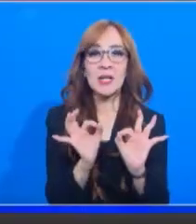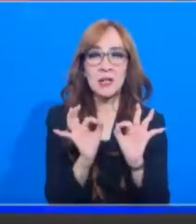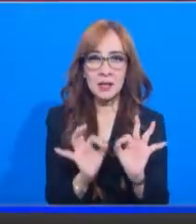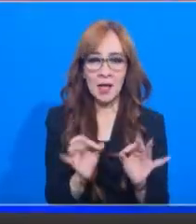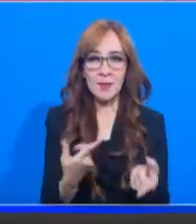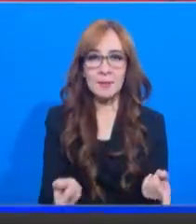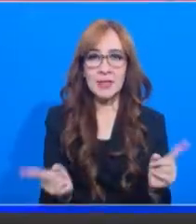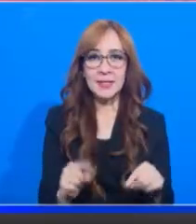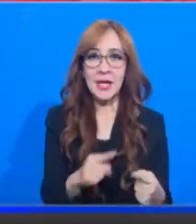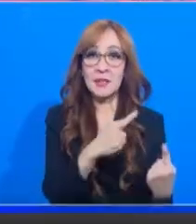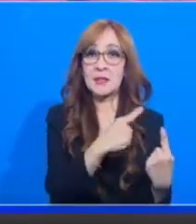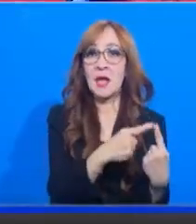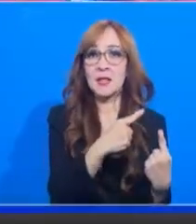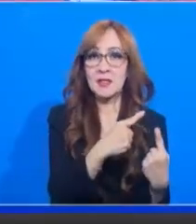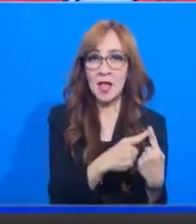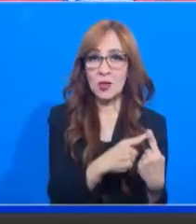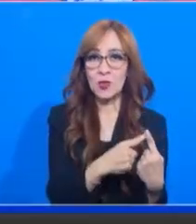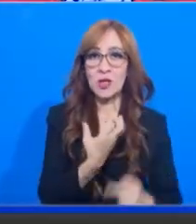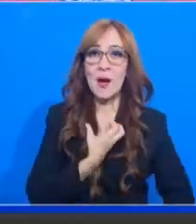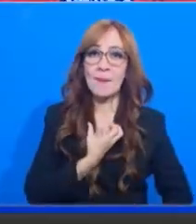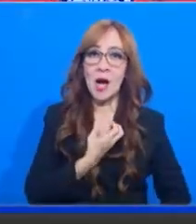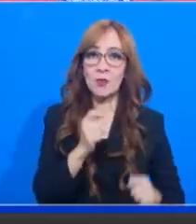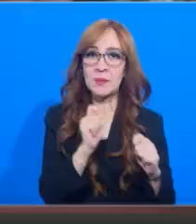satu bidang yang ingin